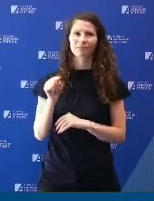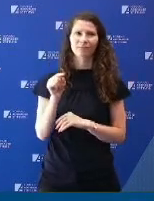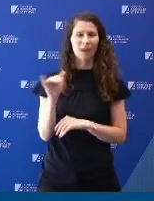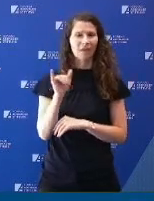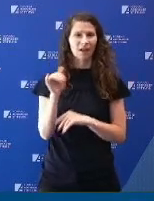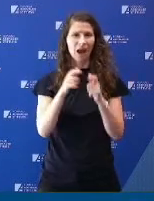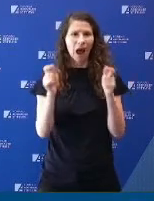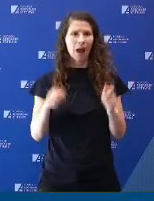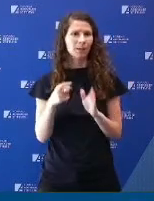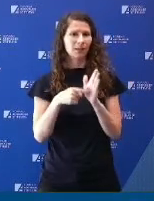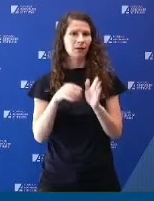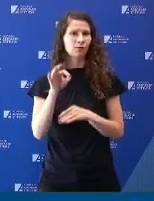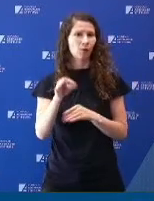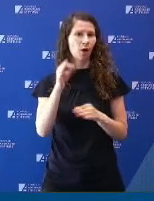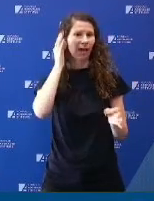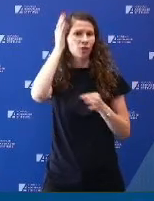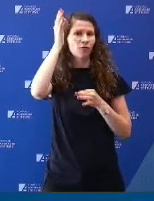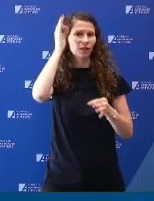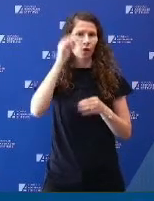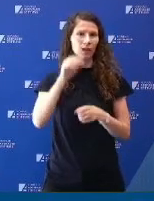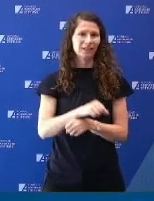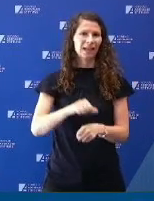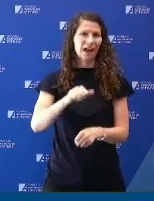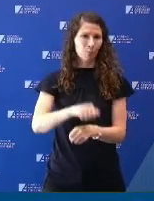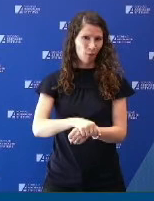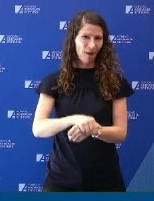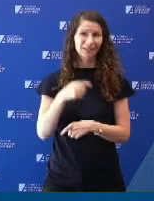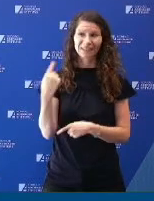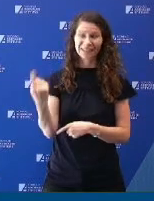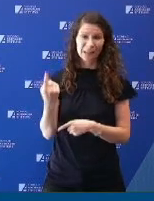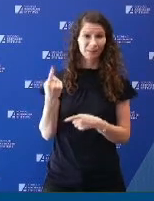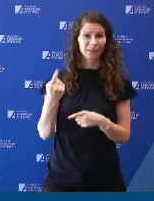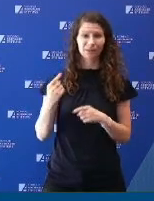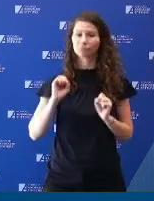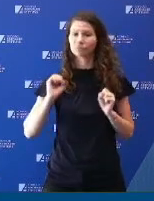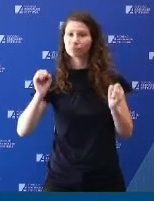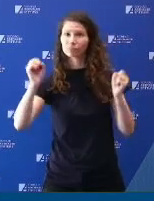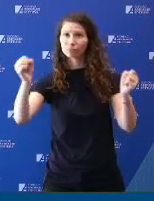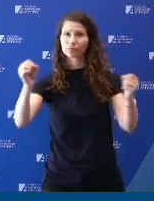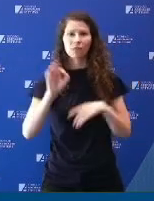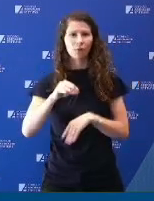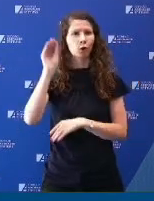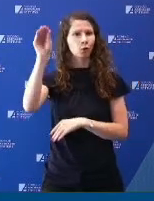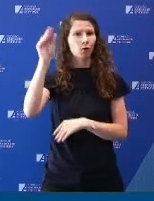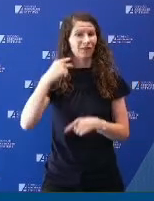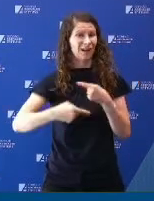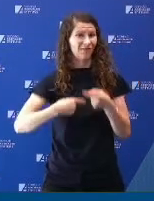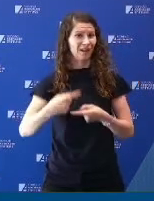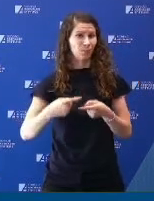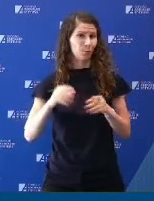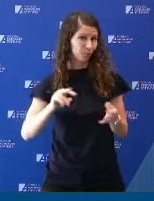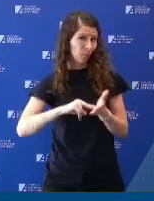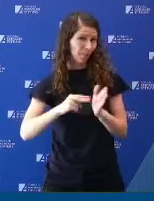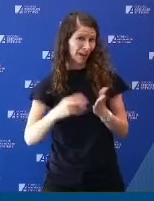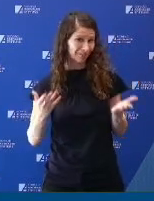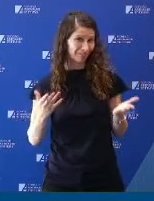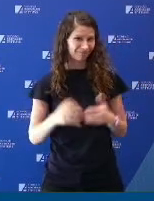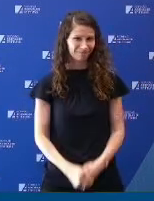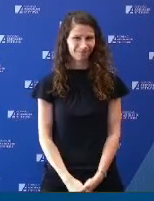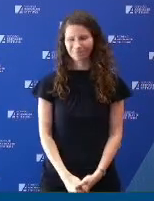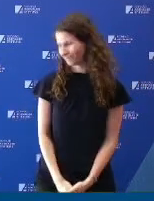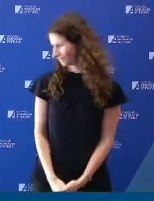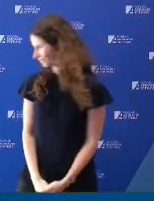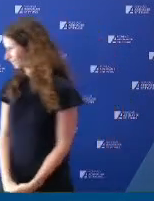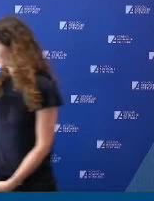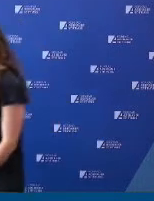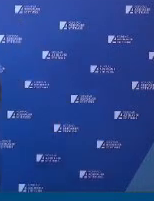für Innovation Singapur ins Feld führt, um sich für zukünftige Entwicklungen vorzubereiten.